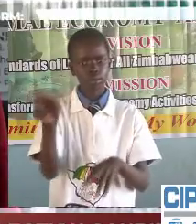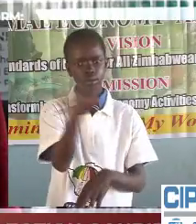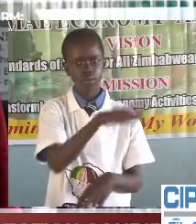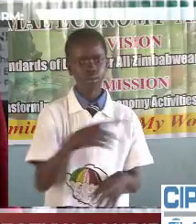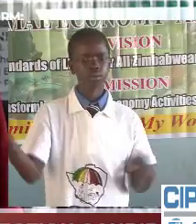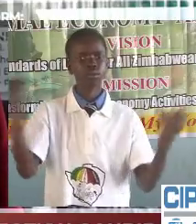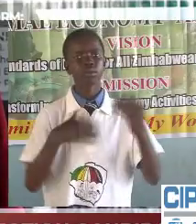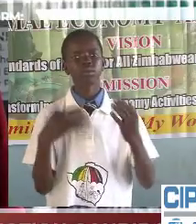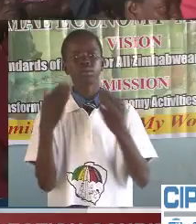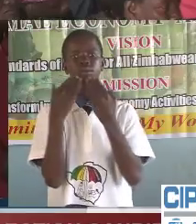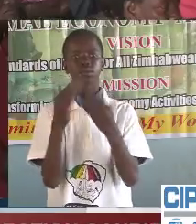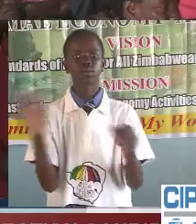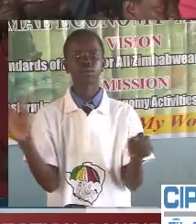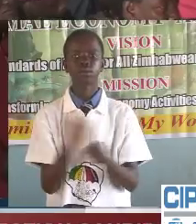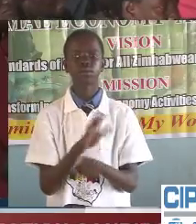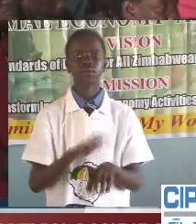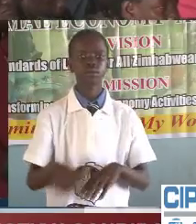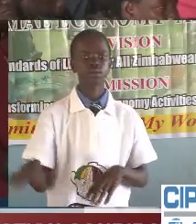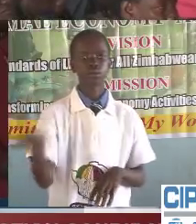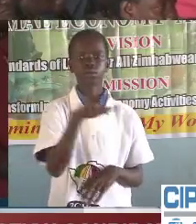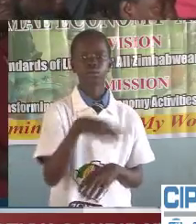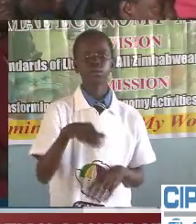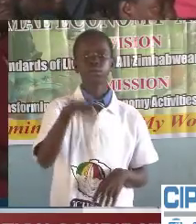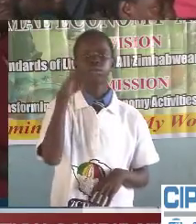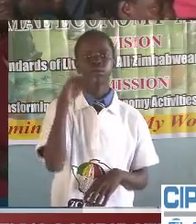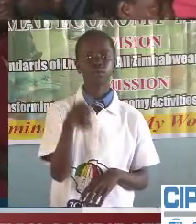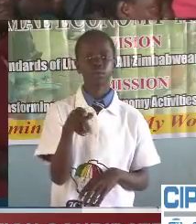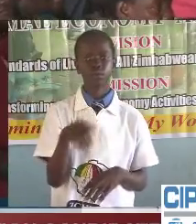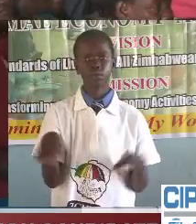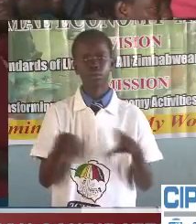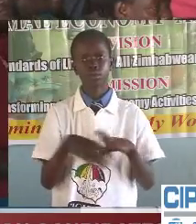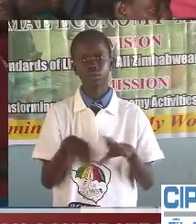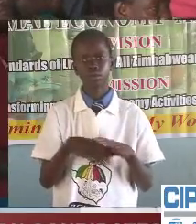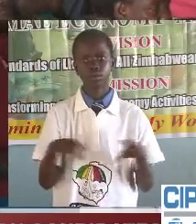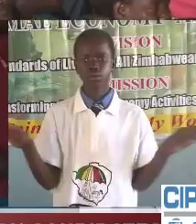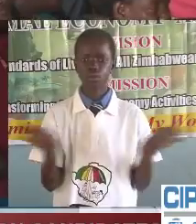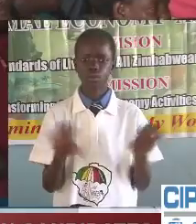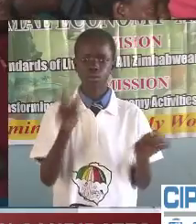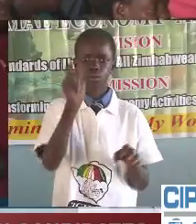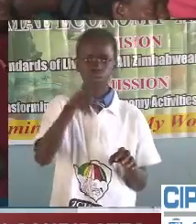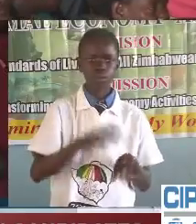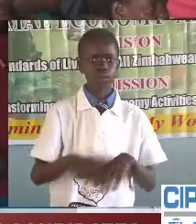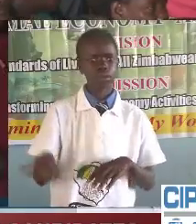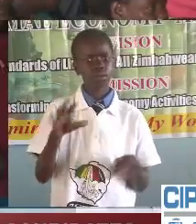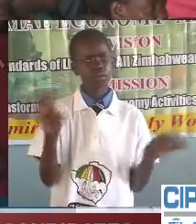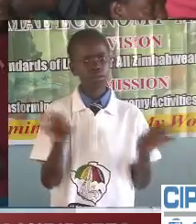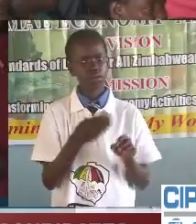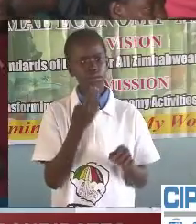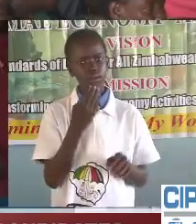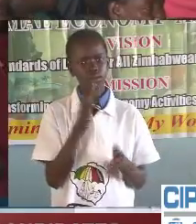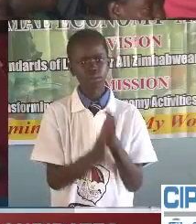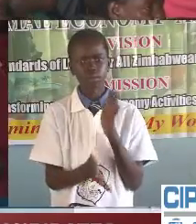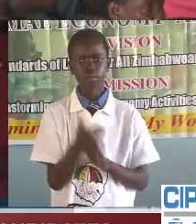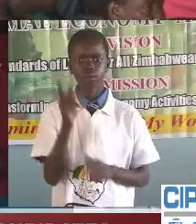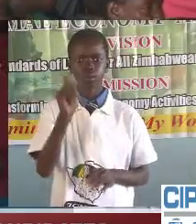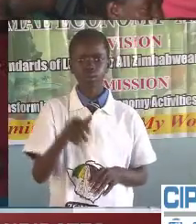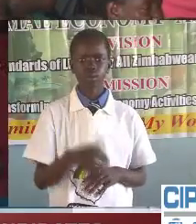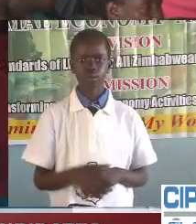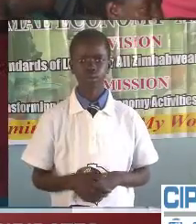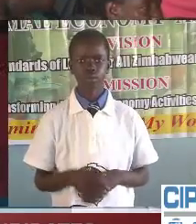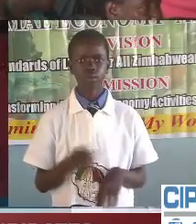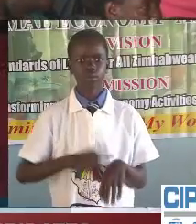in Zimbabwe in the political sphere. Kunengi esesikubonile eZimbabwe